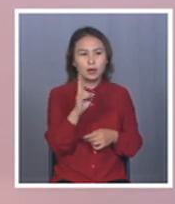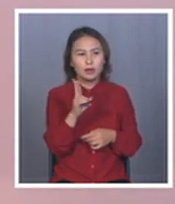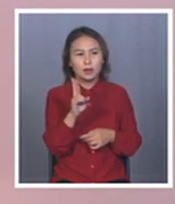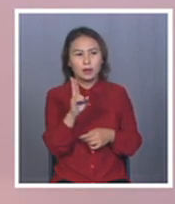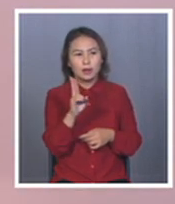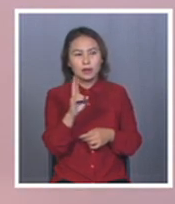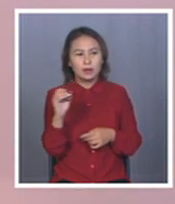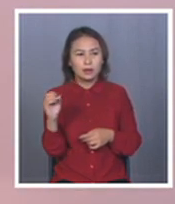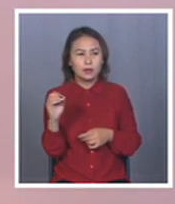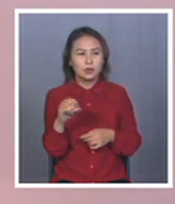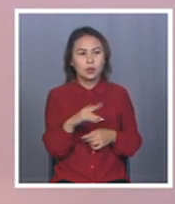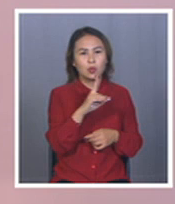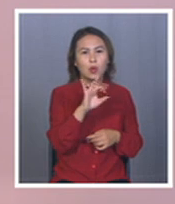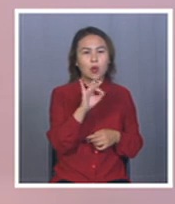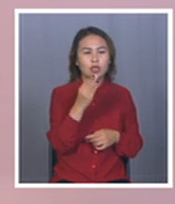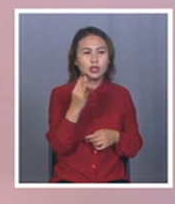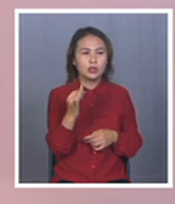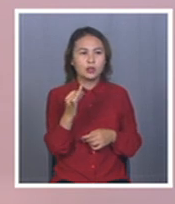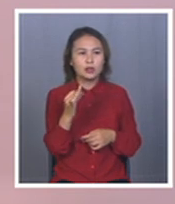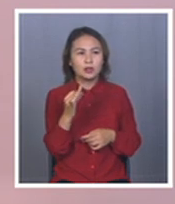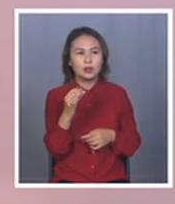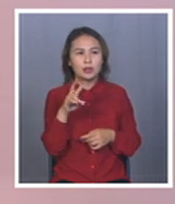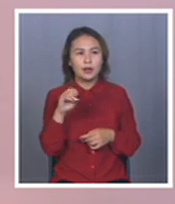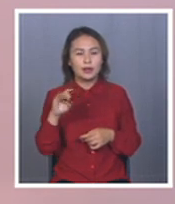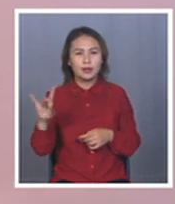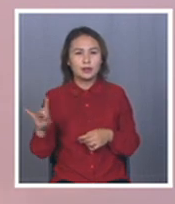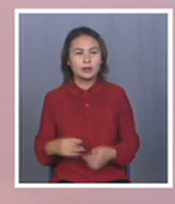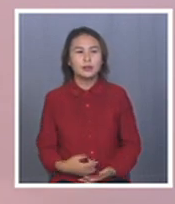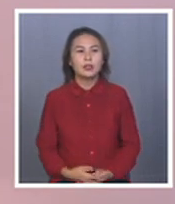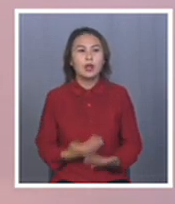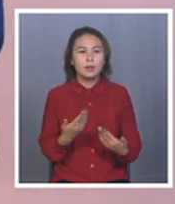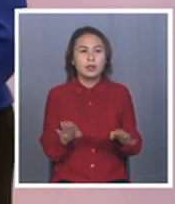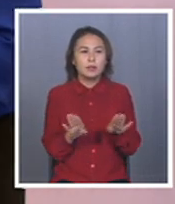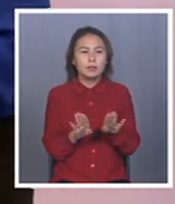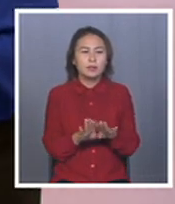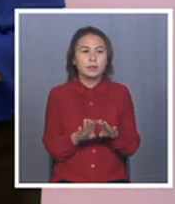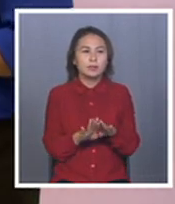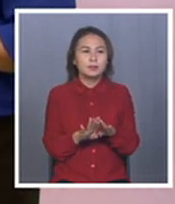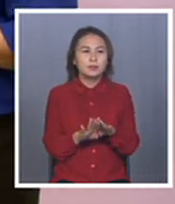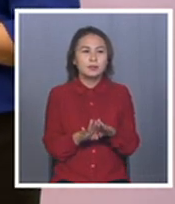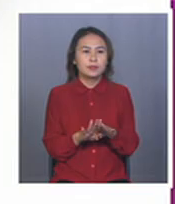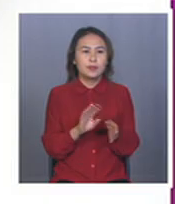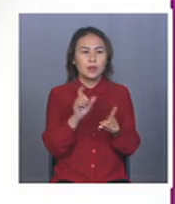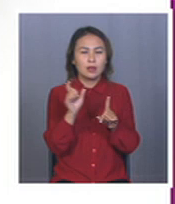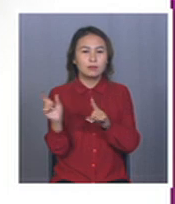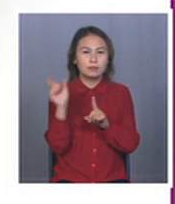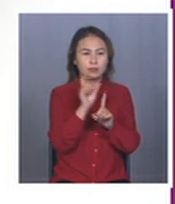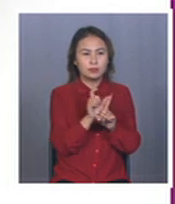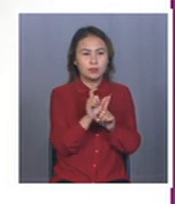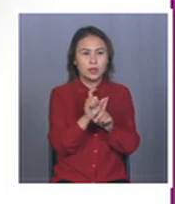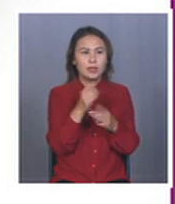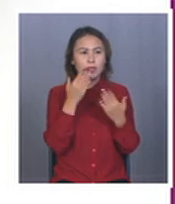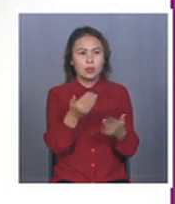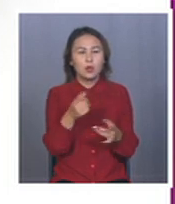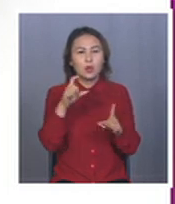ке. Көрші – лер. Неке, балалар, біз жалғап жаздық. Енді осы